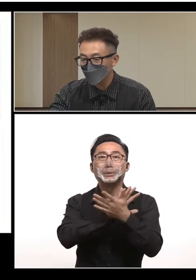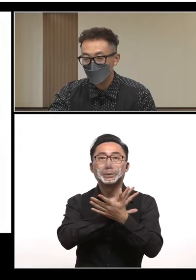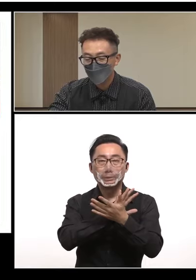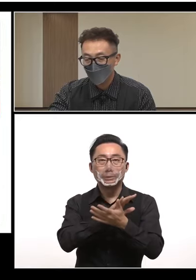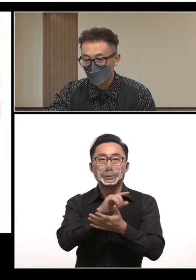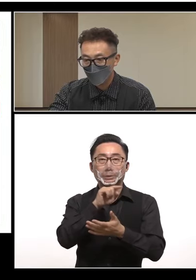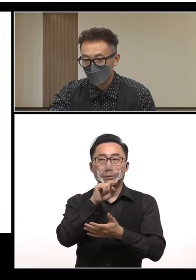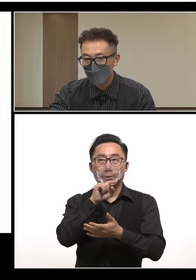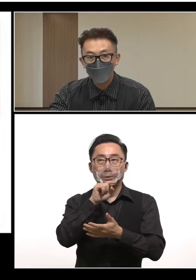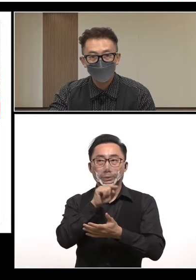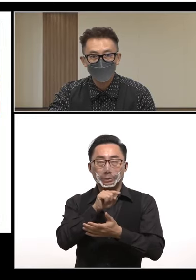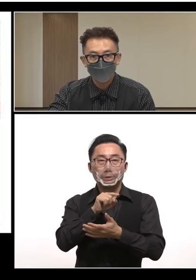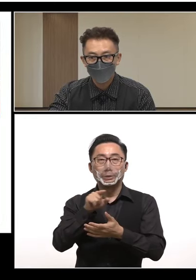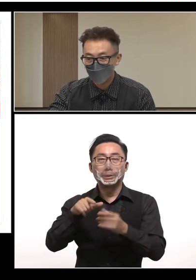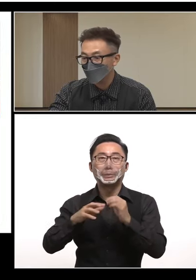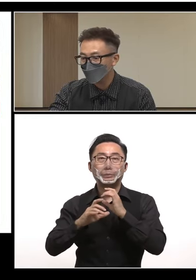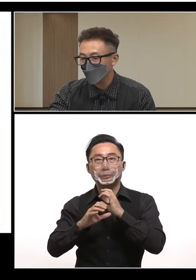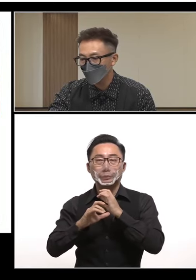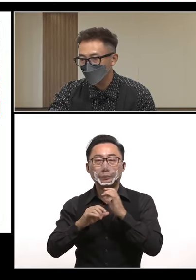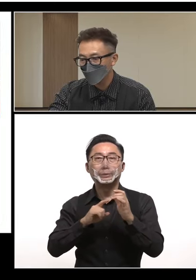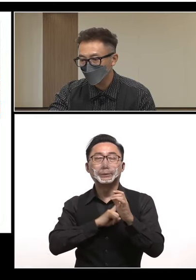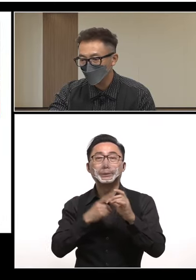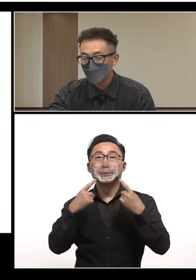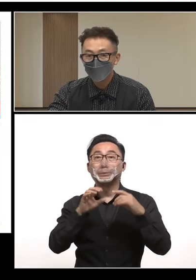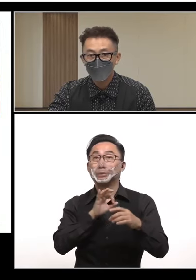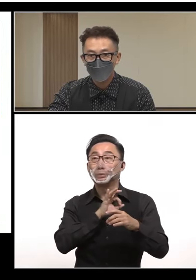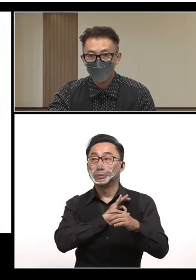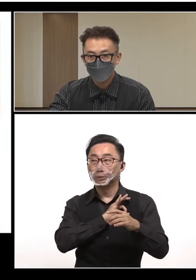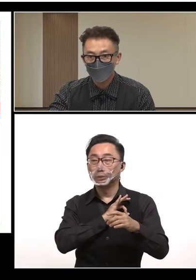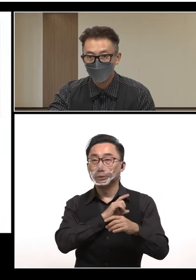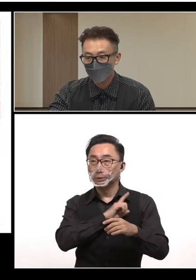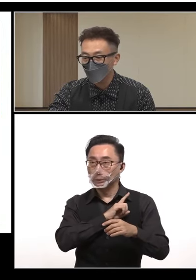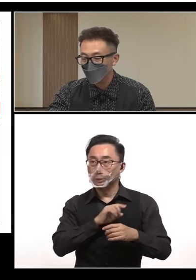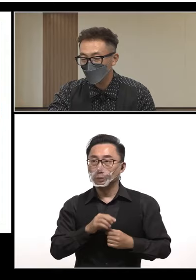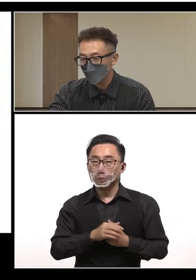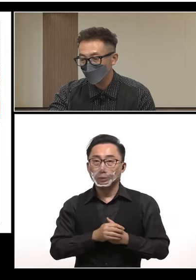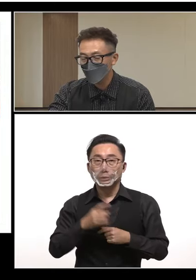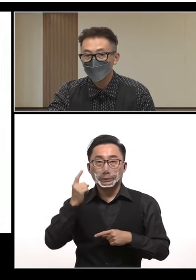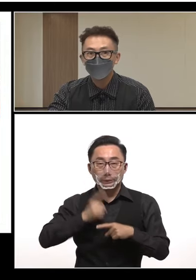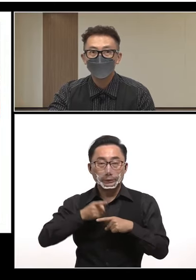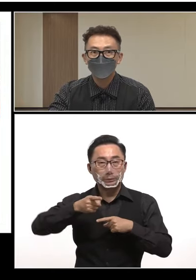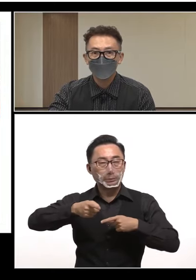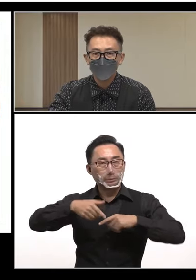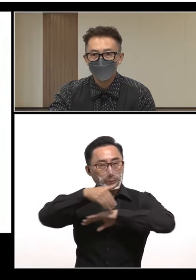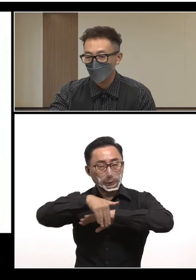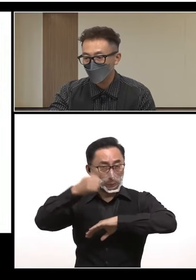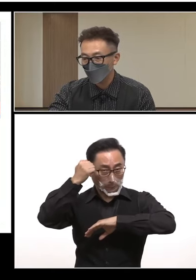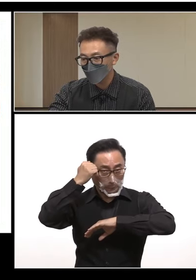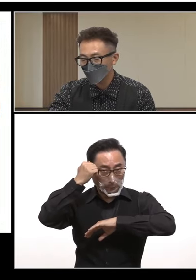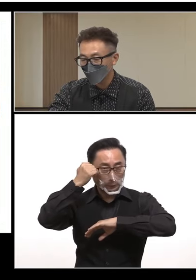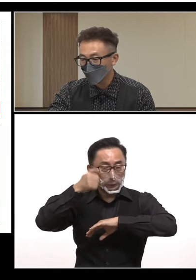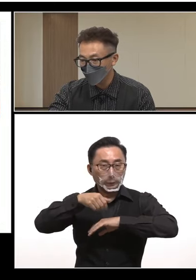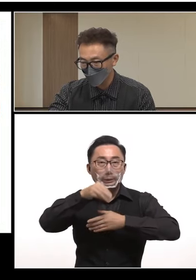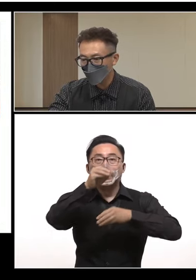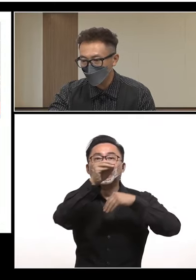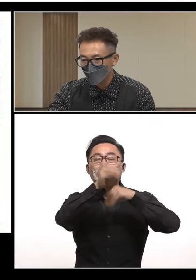一個我哋銅管樂團嘅自己嘅音樂會啦，其實都唔容易去做嘅。咁我哋當年咧就 book 咗沙